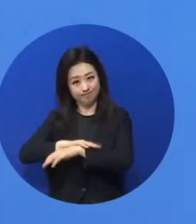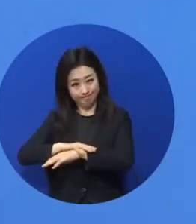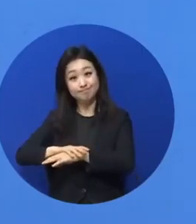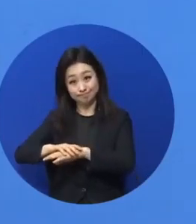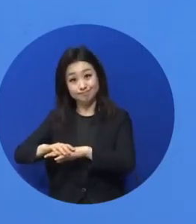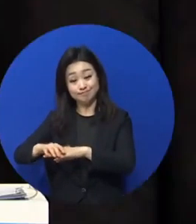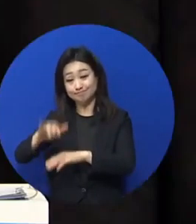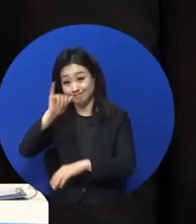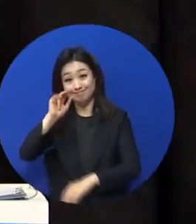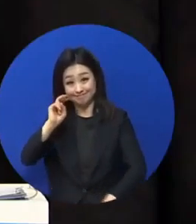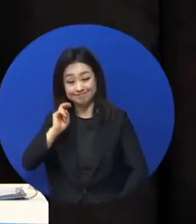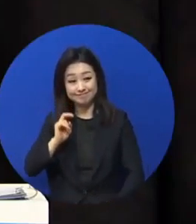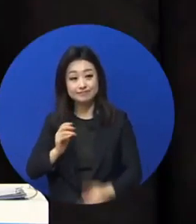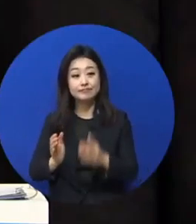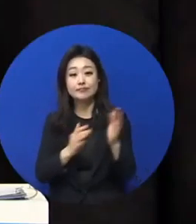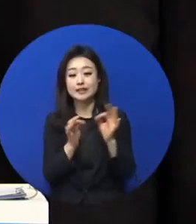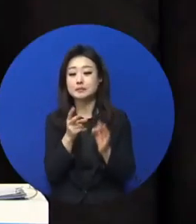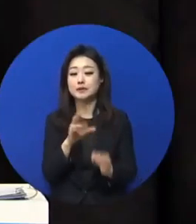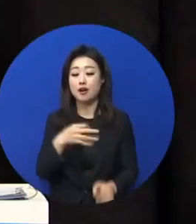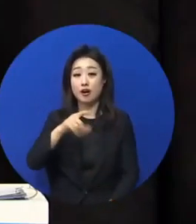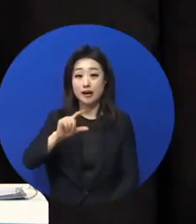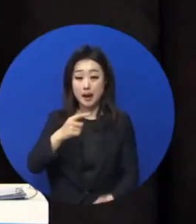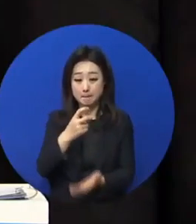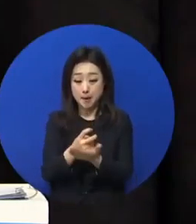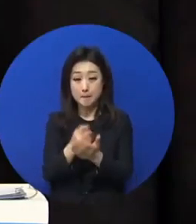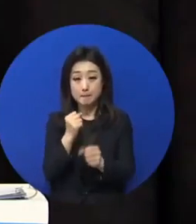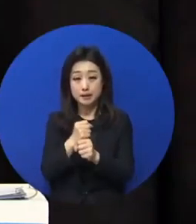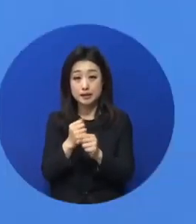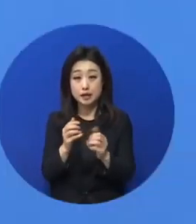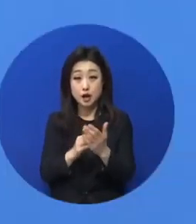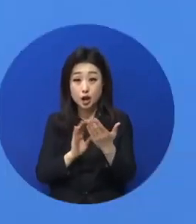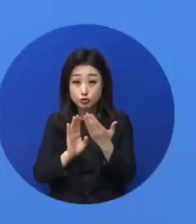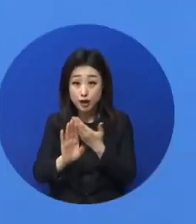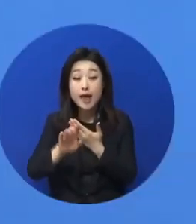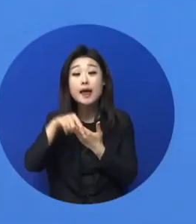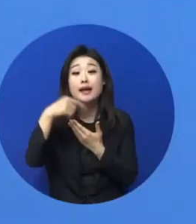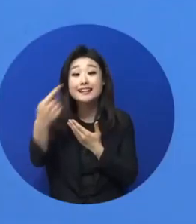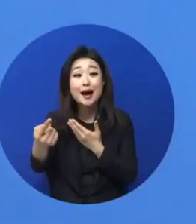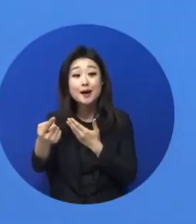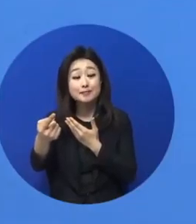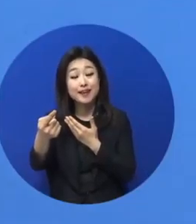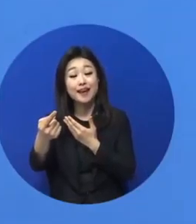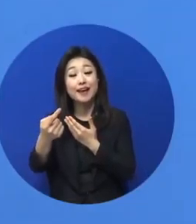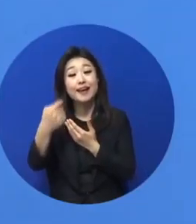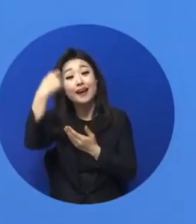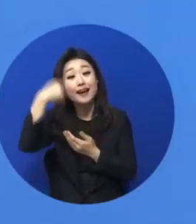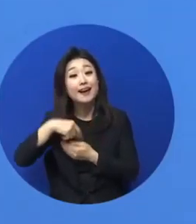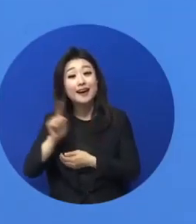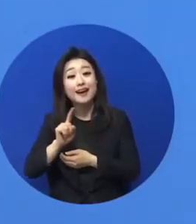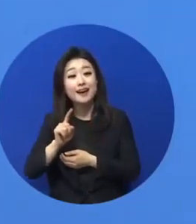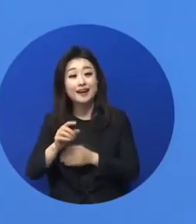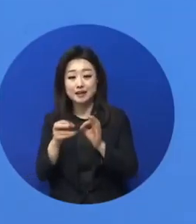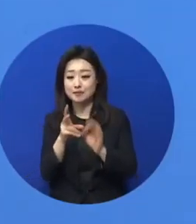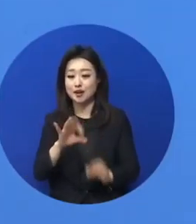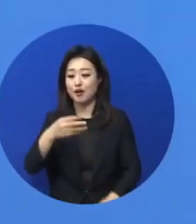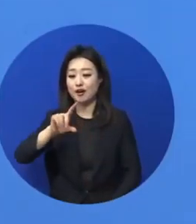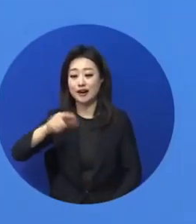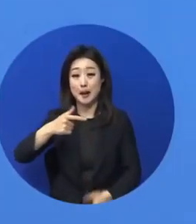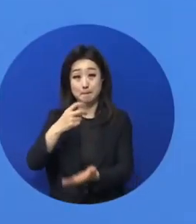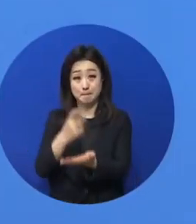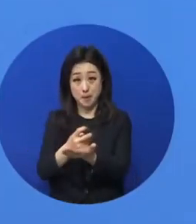네. 김영란법 제정 이후의 실상을 제가 말씀을 드리면 저 또한 공직자였습니다. 어떻게 보면 김영란법에